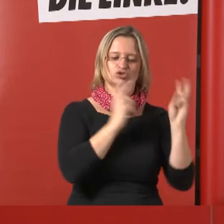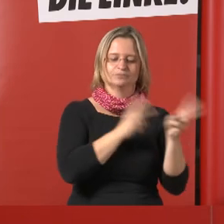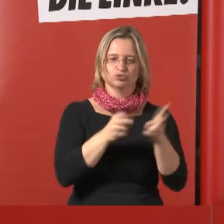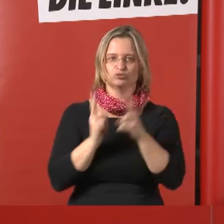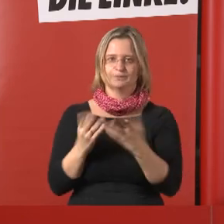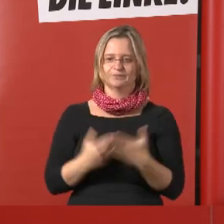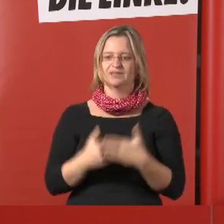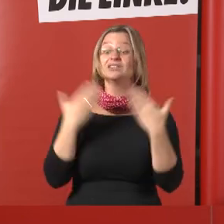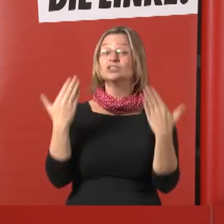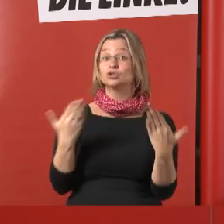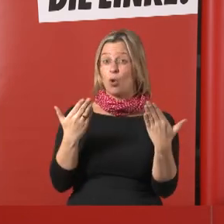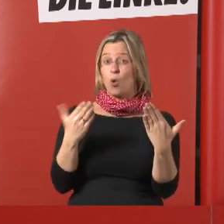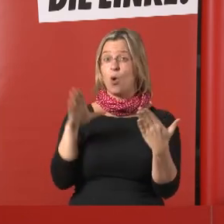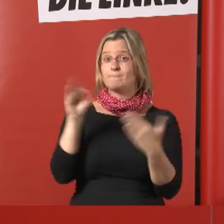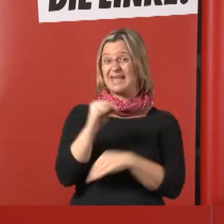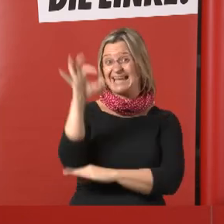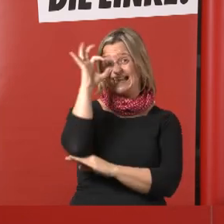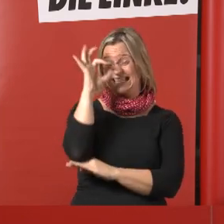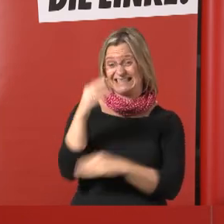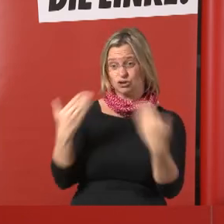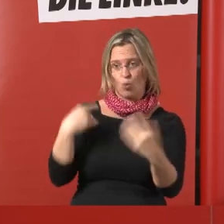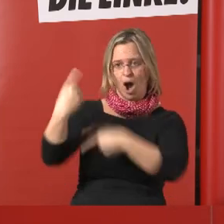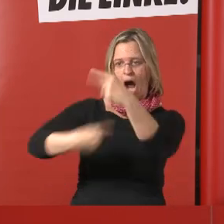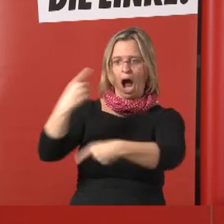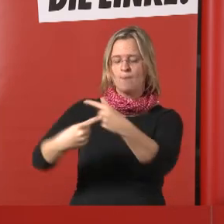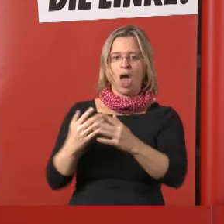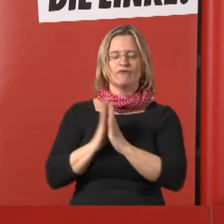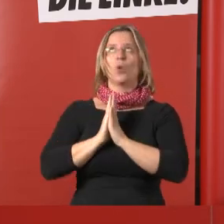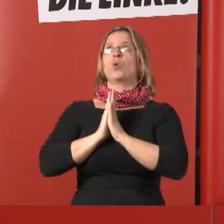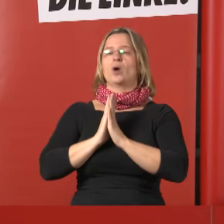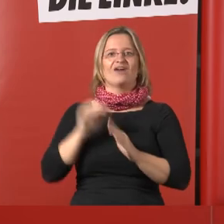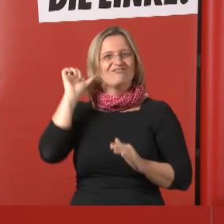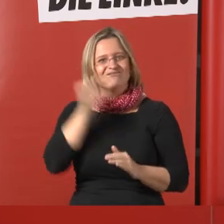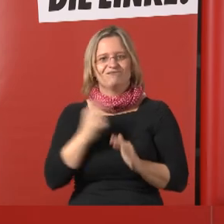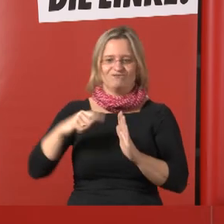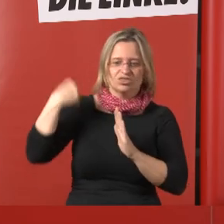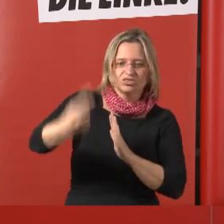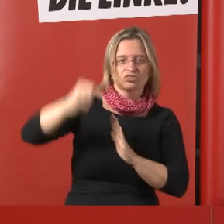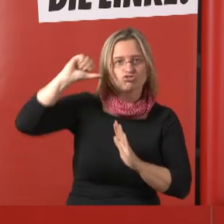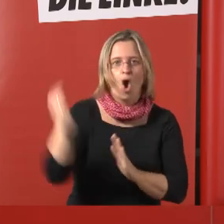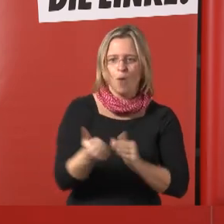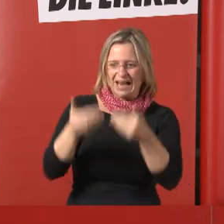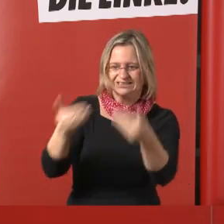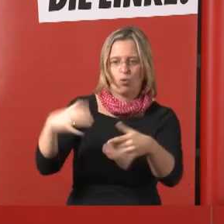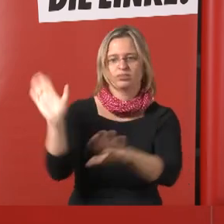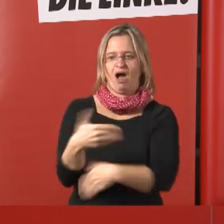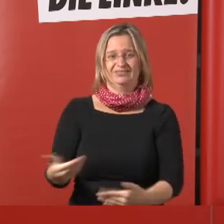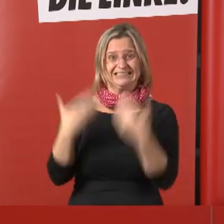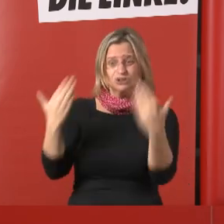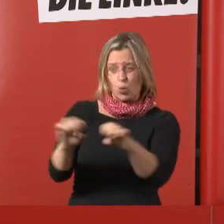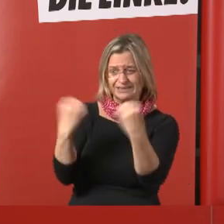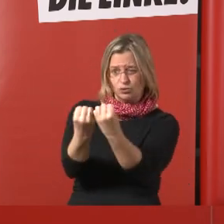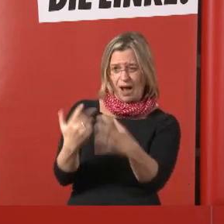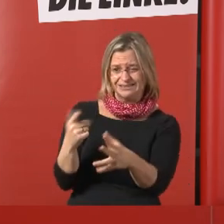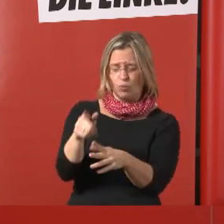stattfinden sollen. Es herrschte Konsens, dass der Vorgang im Bundestag mit Gregor Gysi unwürdig war und dass sich sowas in keinem